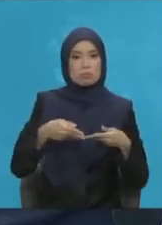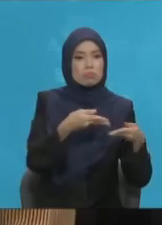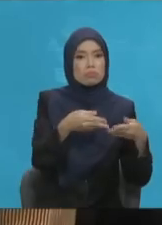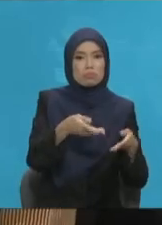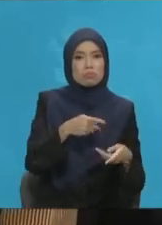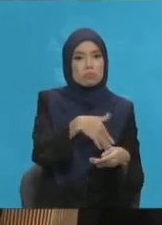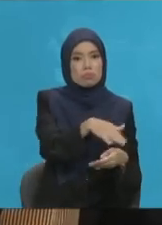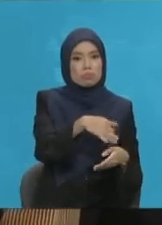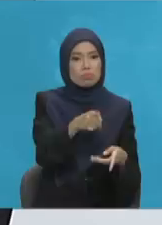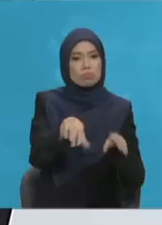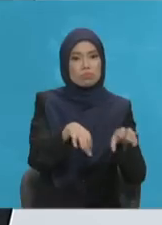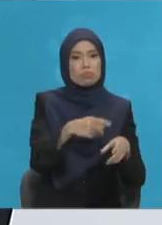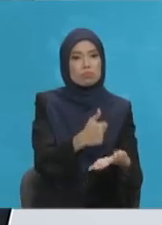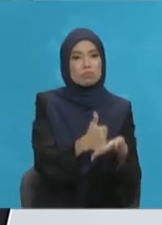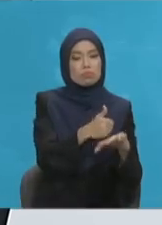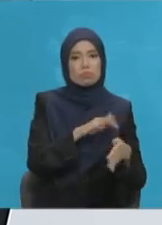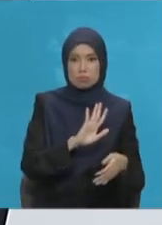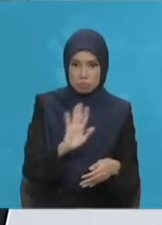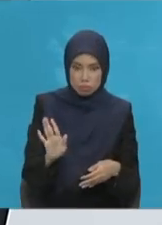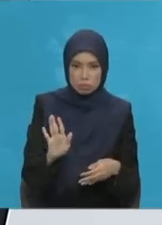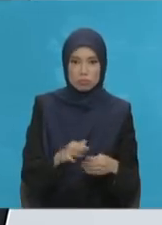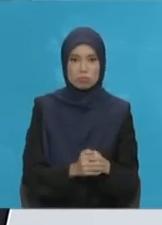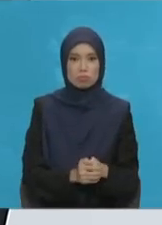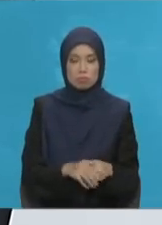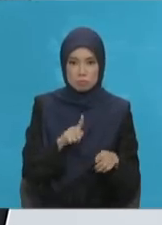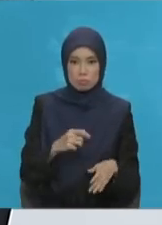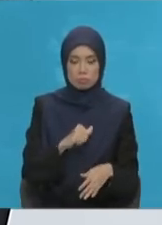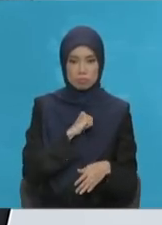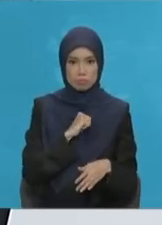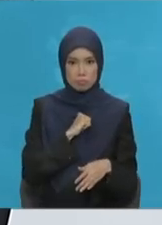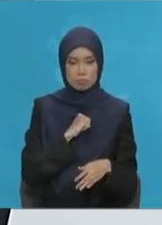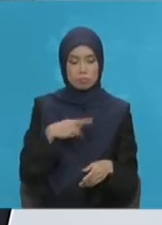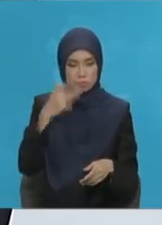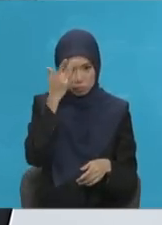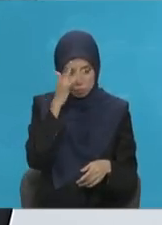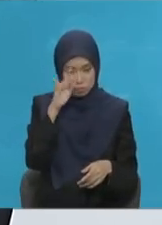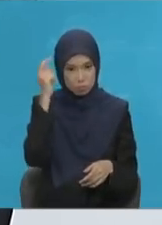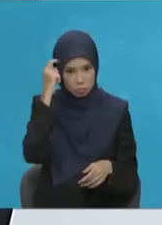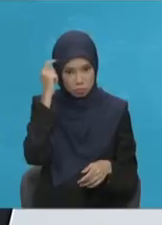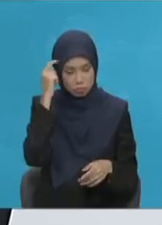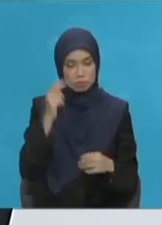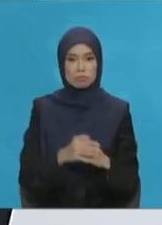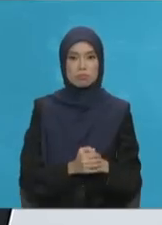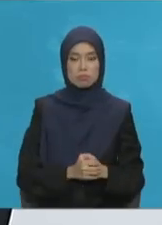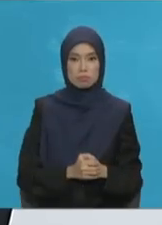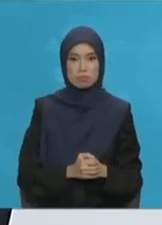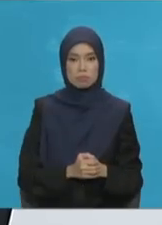orang lain sangat mustahil untuk dikenal pasti ialah